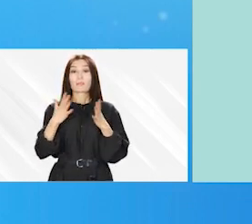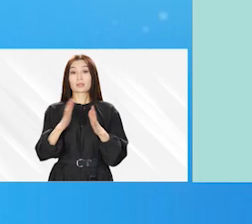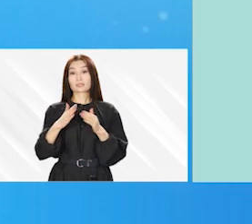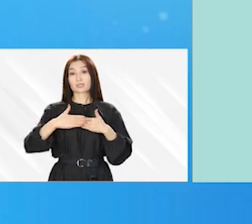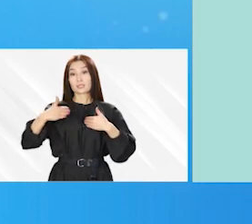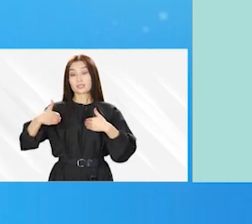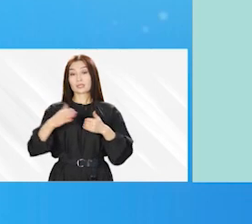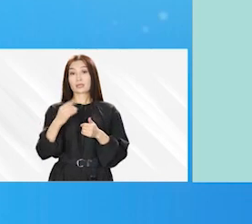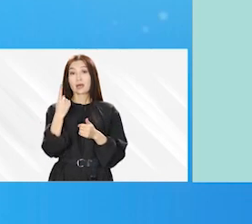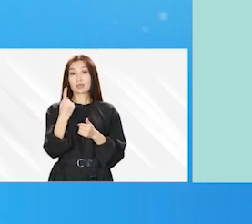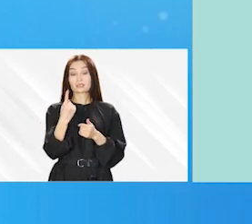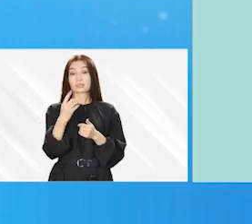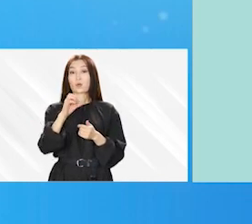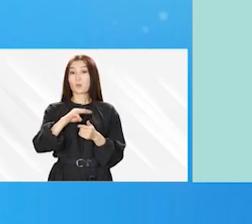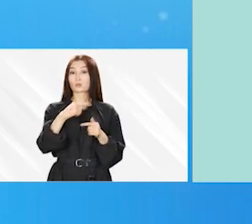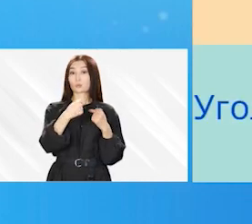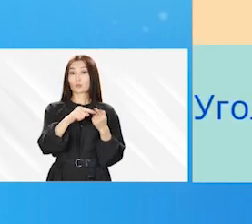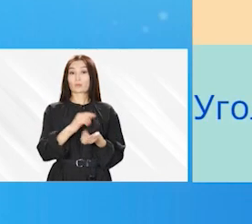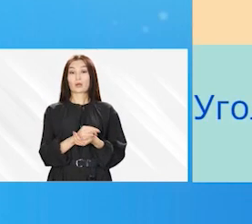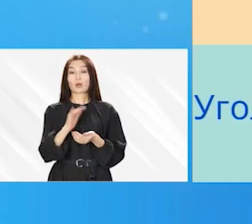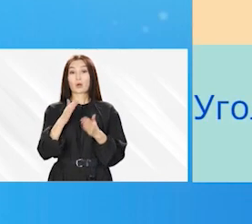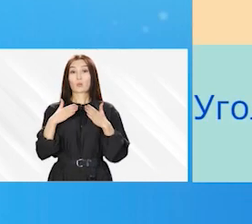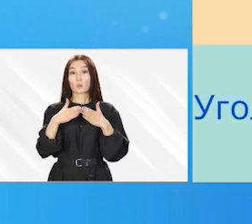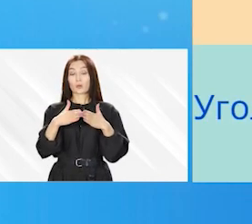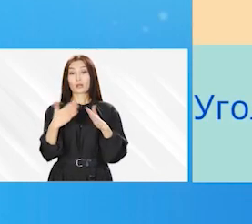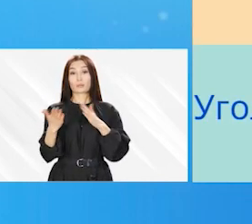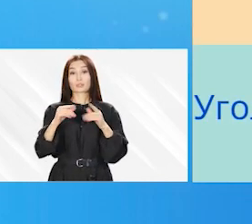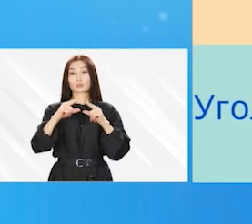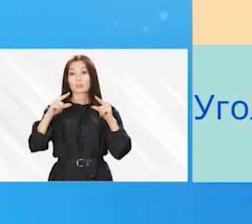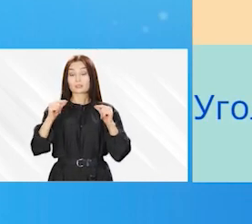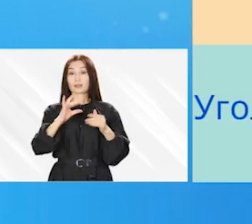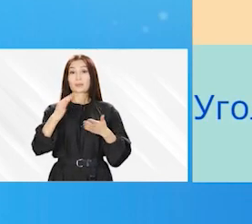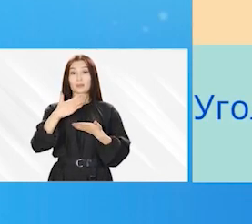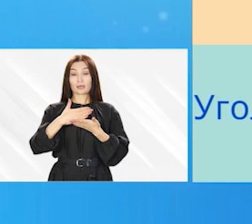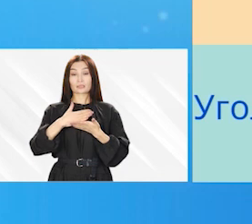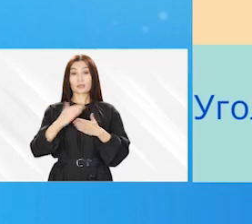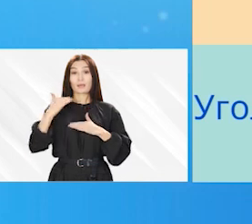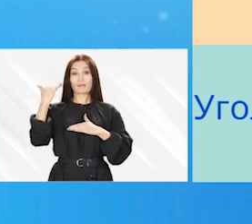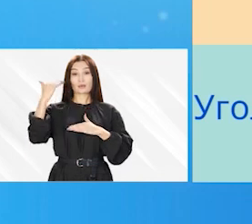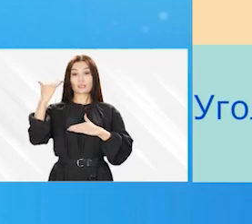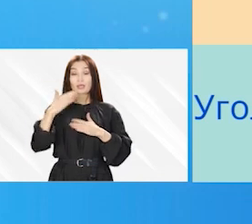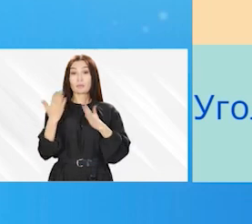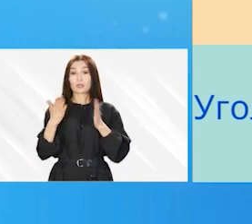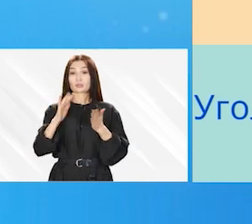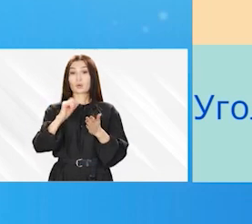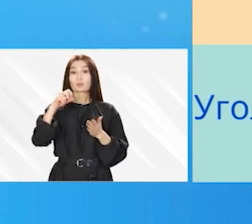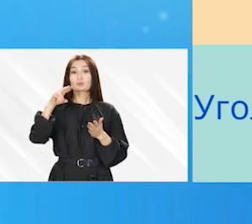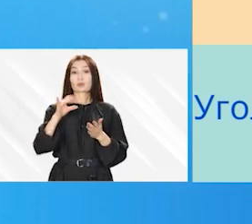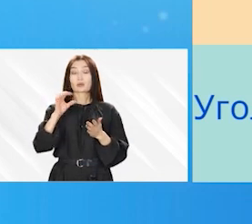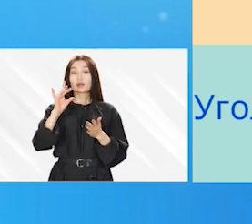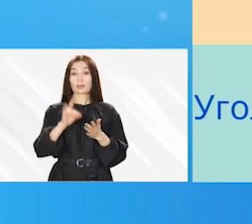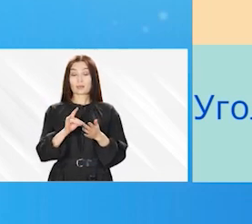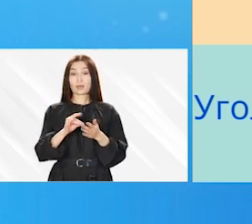расстояниях один от другого угол между листом и находящимся выше междоузлия носит